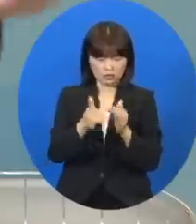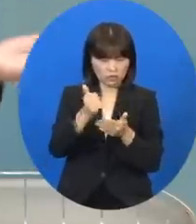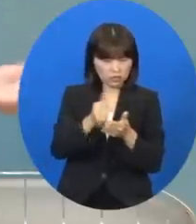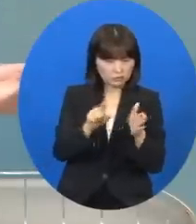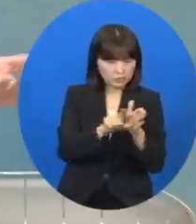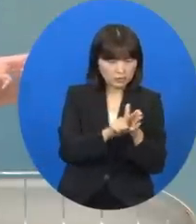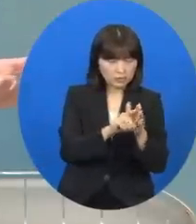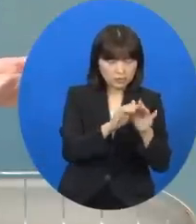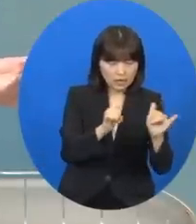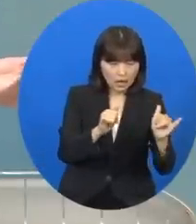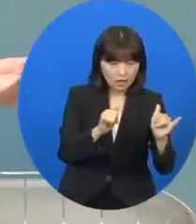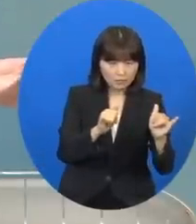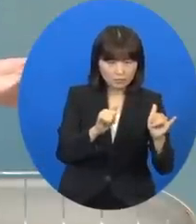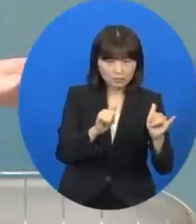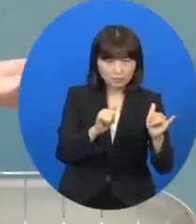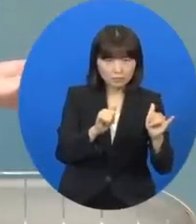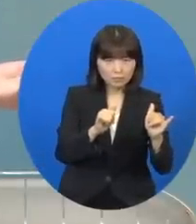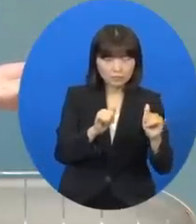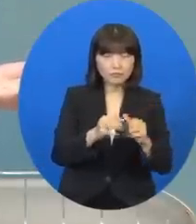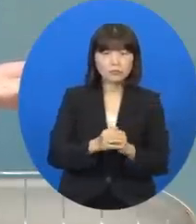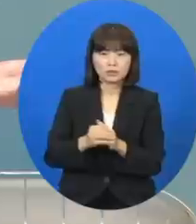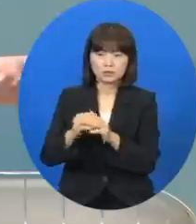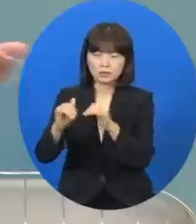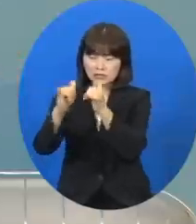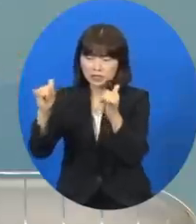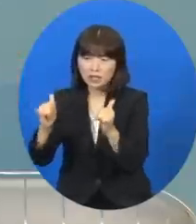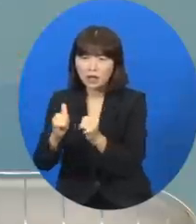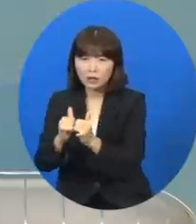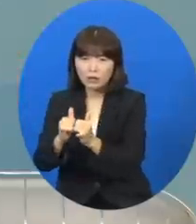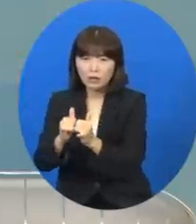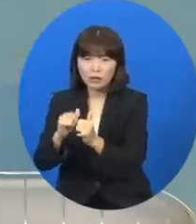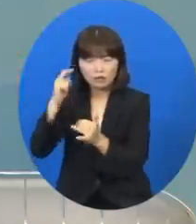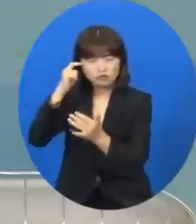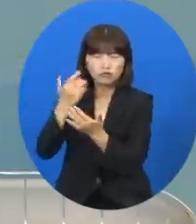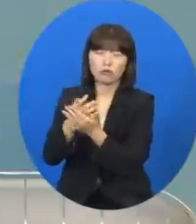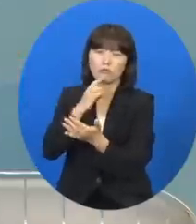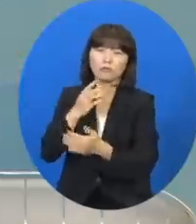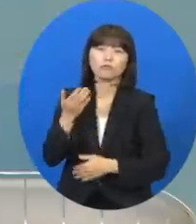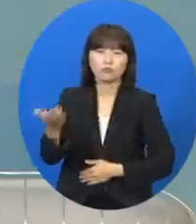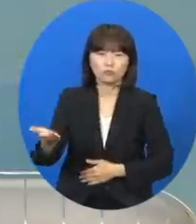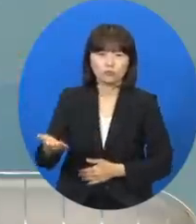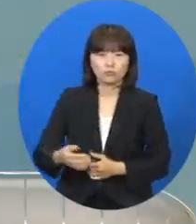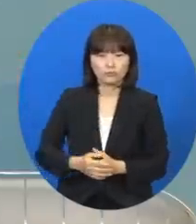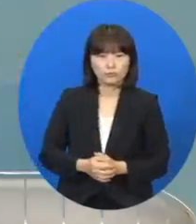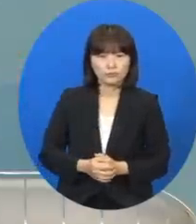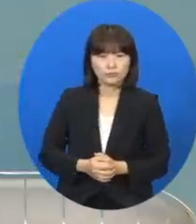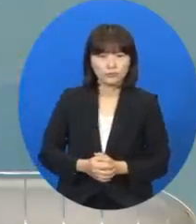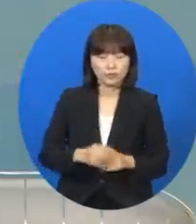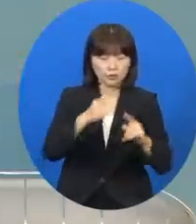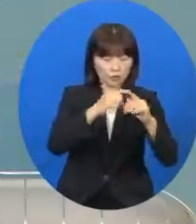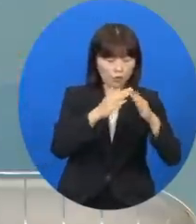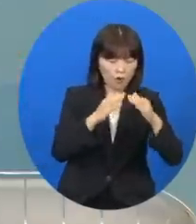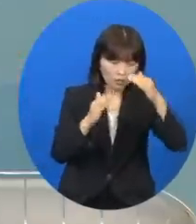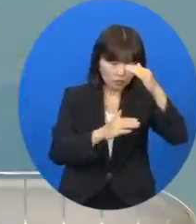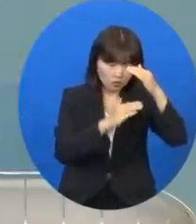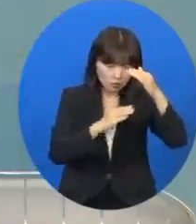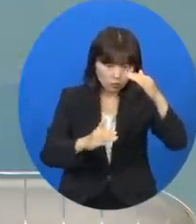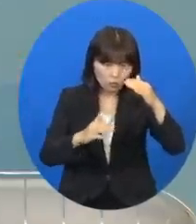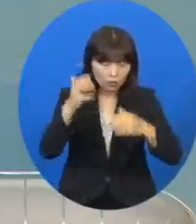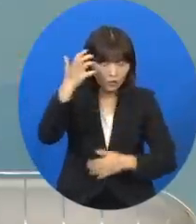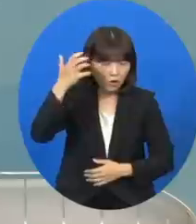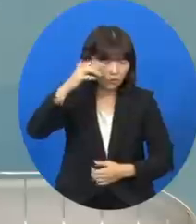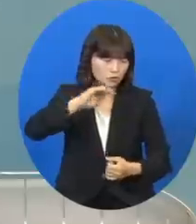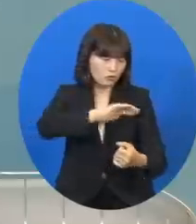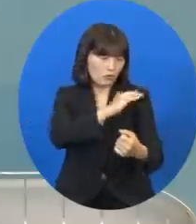사회에 별 충격이 안 되니까, 교회와 예수 믿는 성도의 영적인 권위가